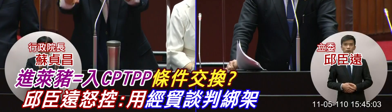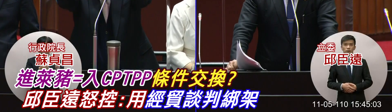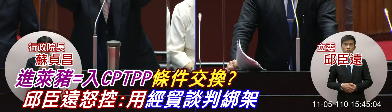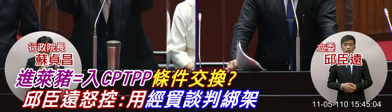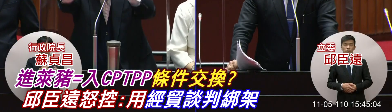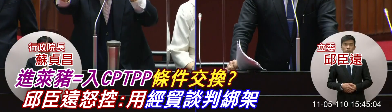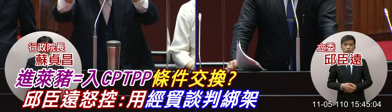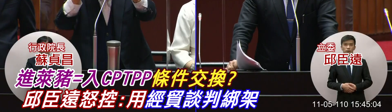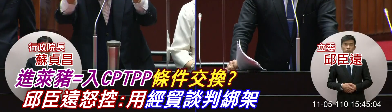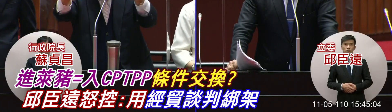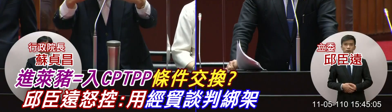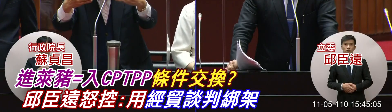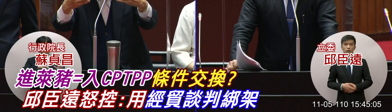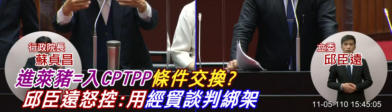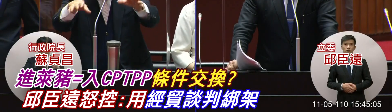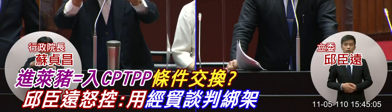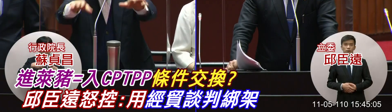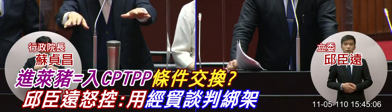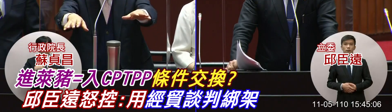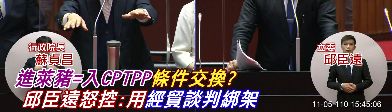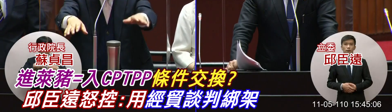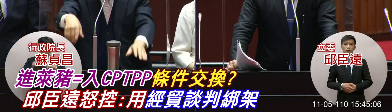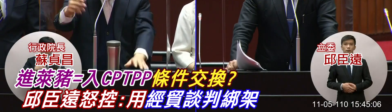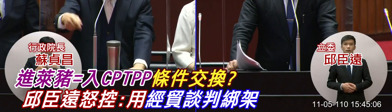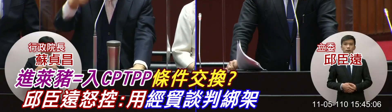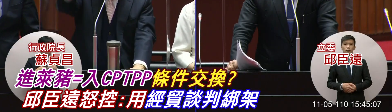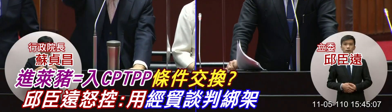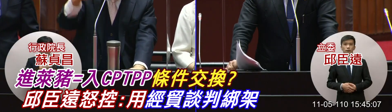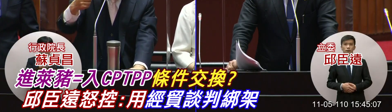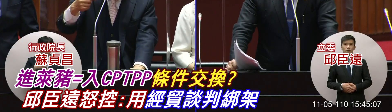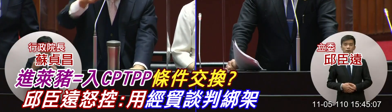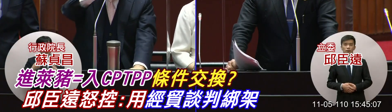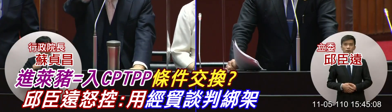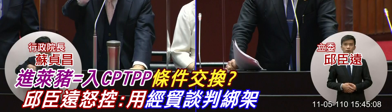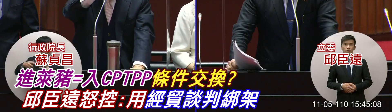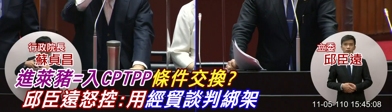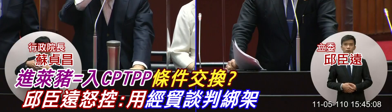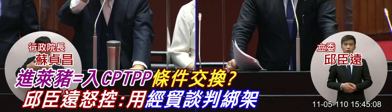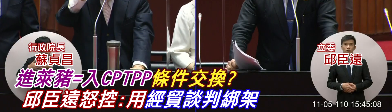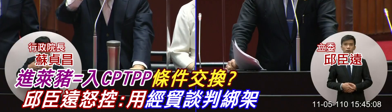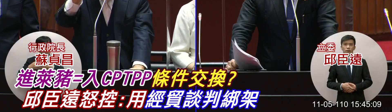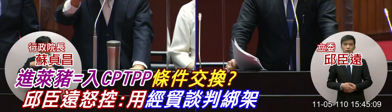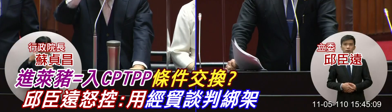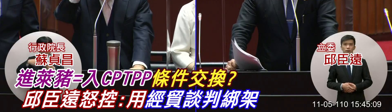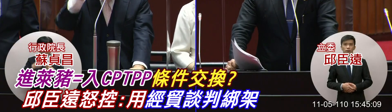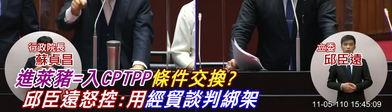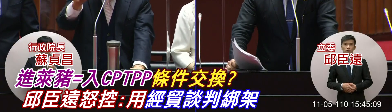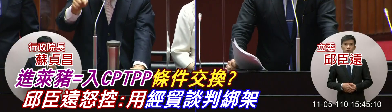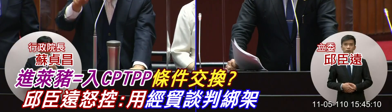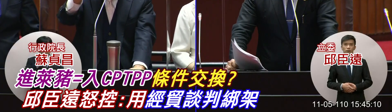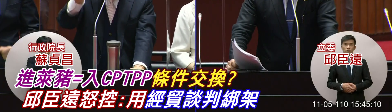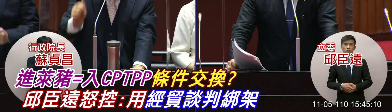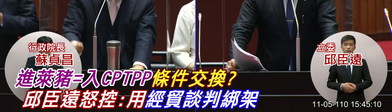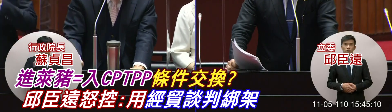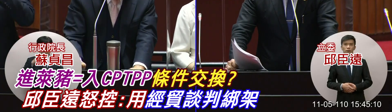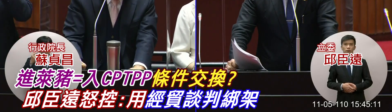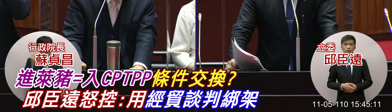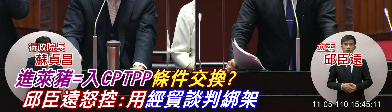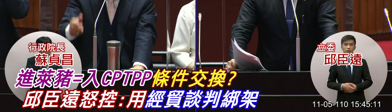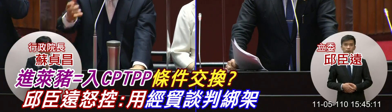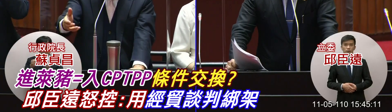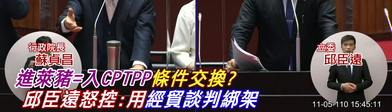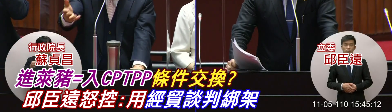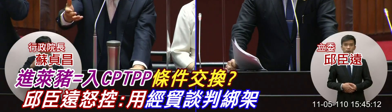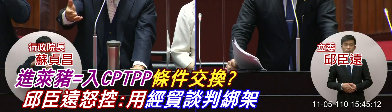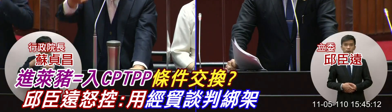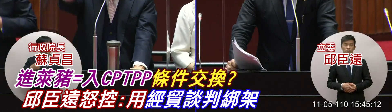个国际之间，大家都知道，我们跟美国1年2.43兆的贸易额，